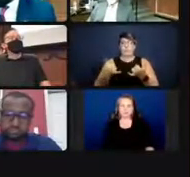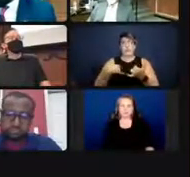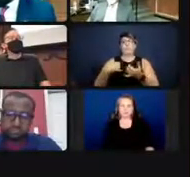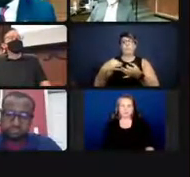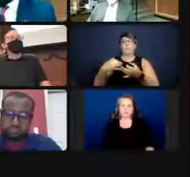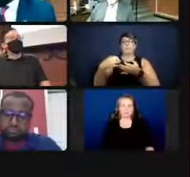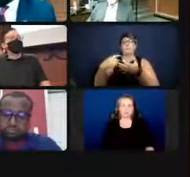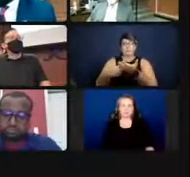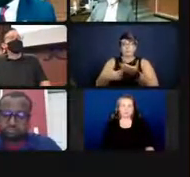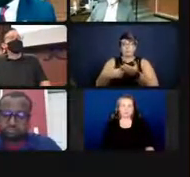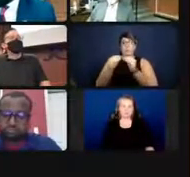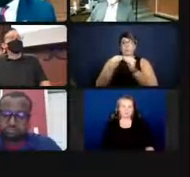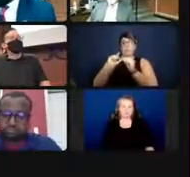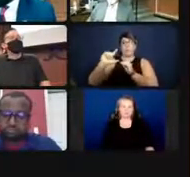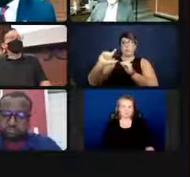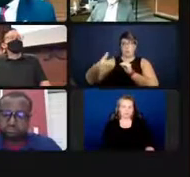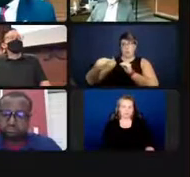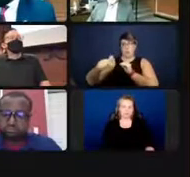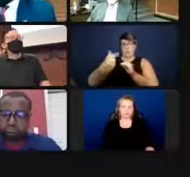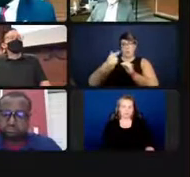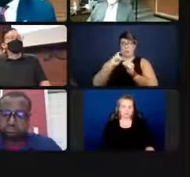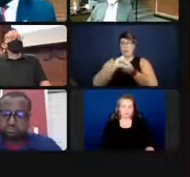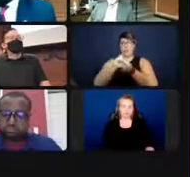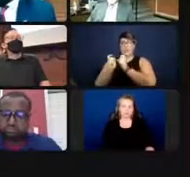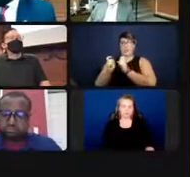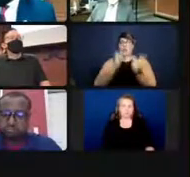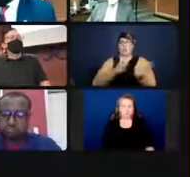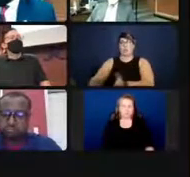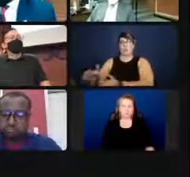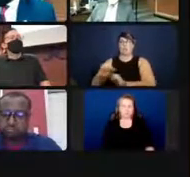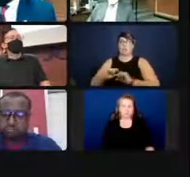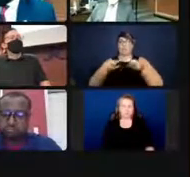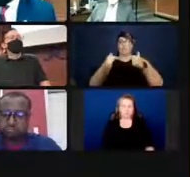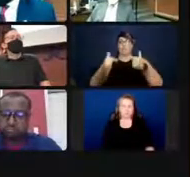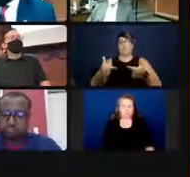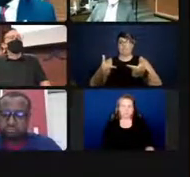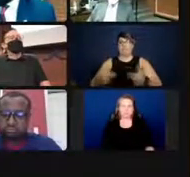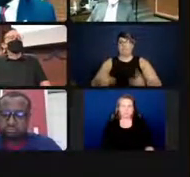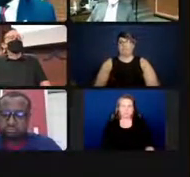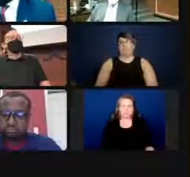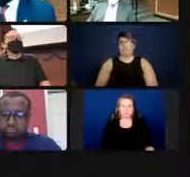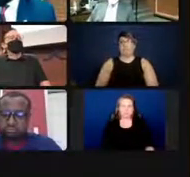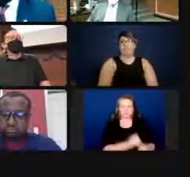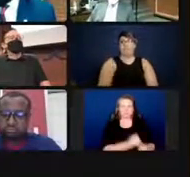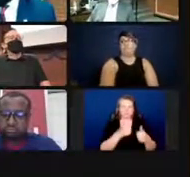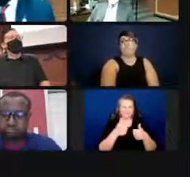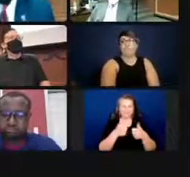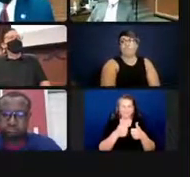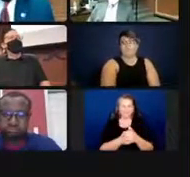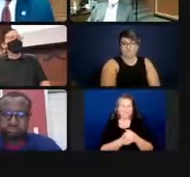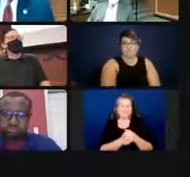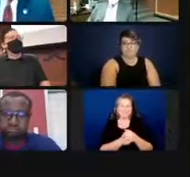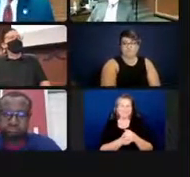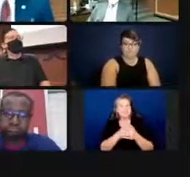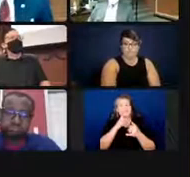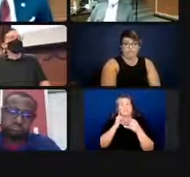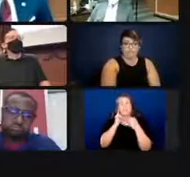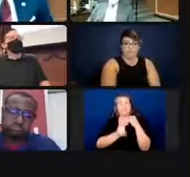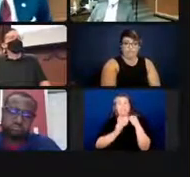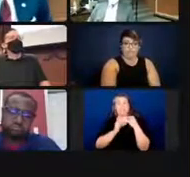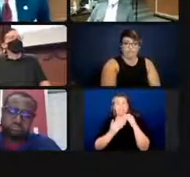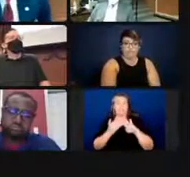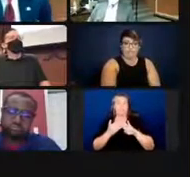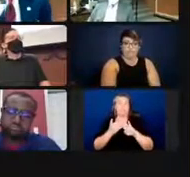lakini tutazungumzia haya baadaye ili tuweze kuona jinsi ambavyo tunaweza kubadilisha mikakati yetu tukisonga